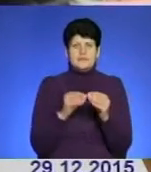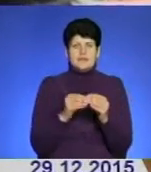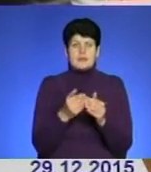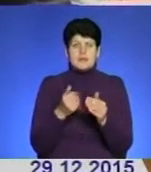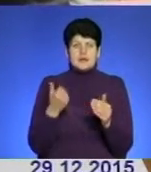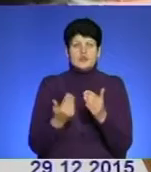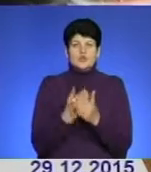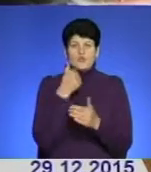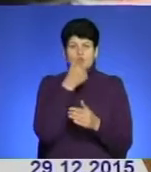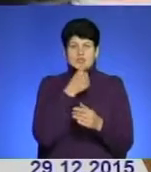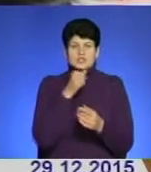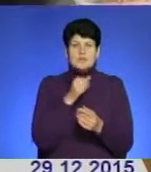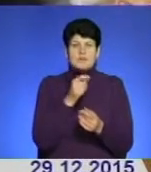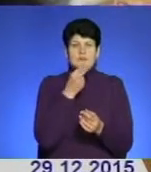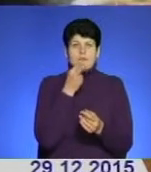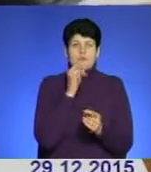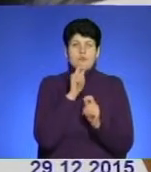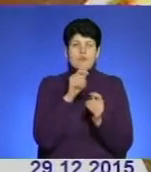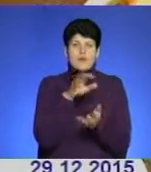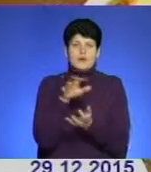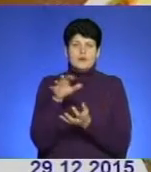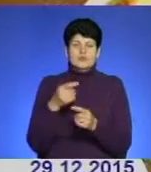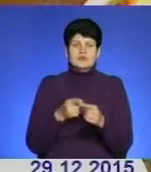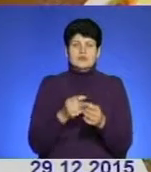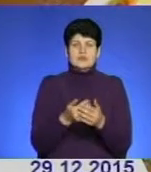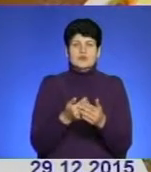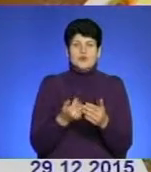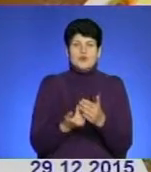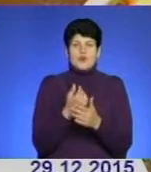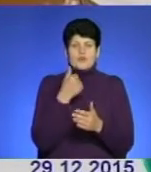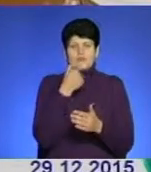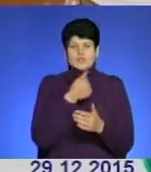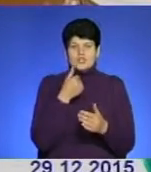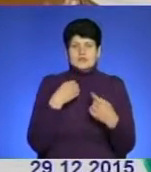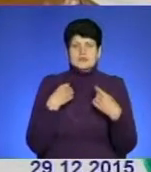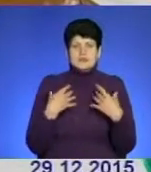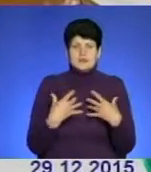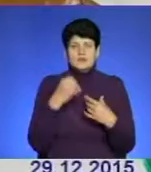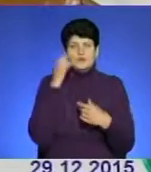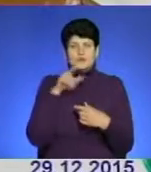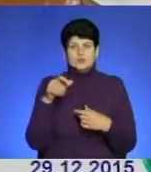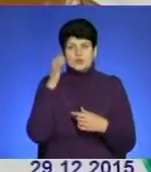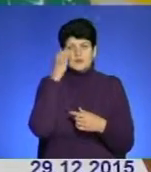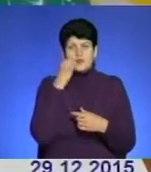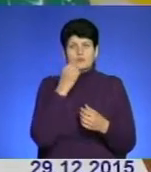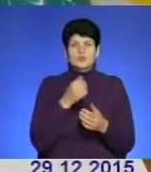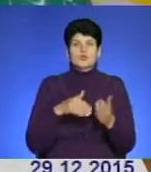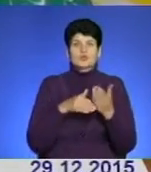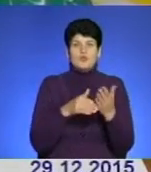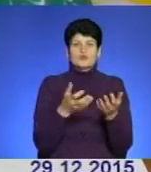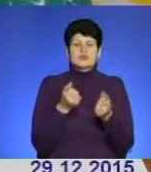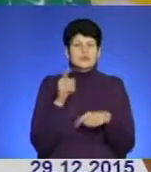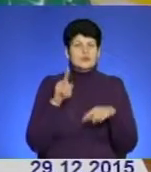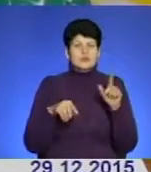Передноворічні подарунки – це набір продуктів харчування до свят. За такі пакети жителі громади вдячні, адже допомогу отримують вкрай